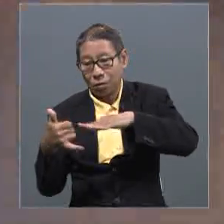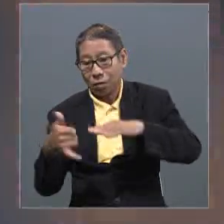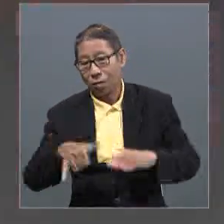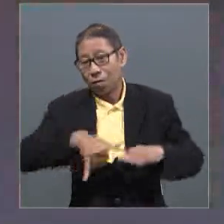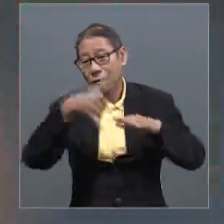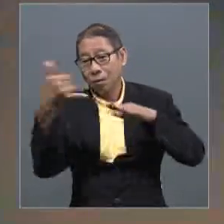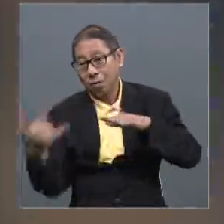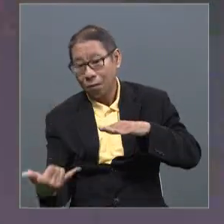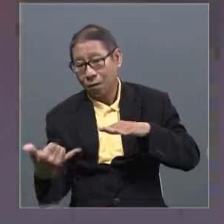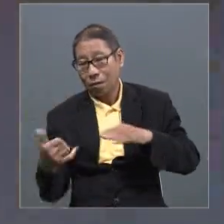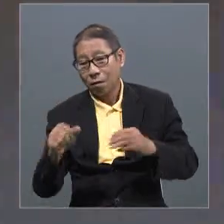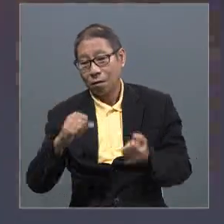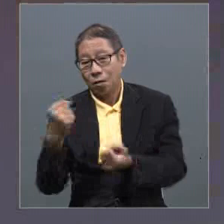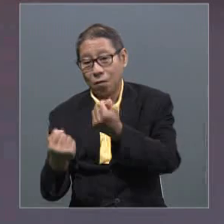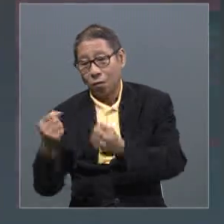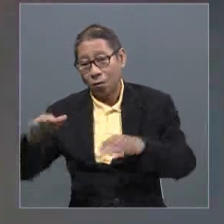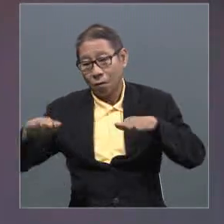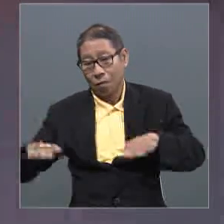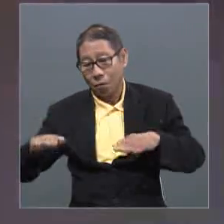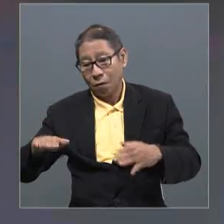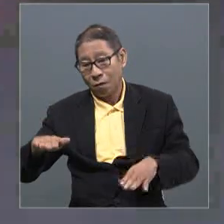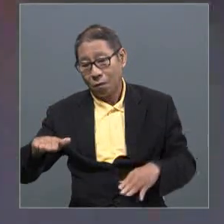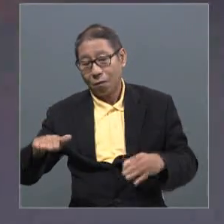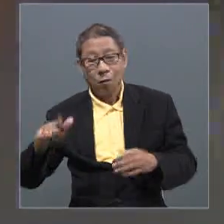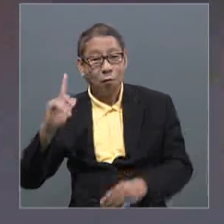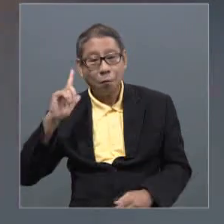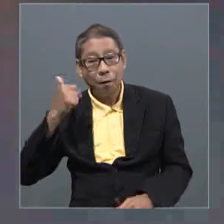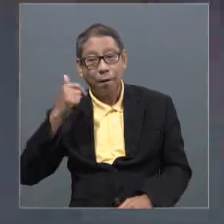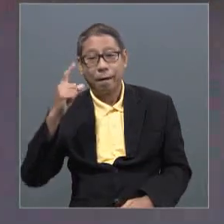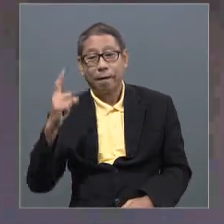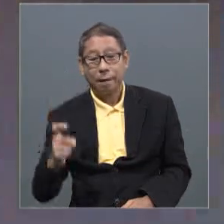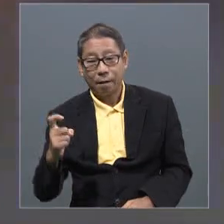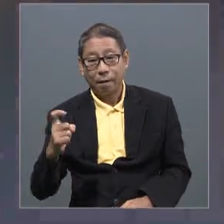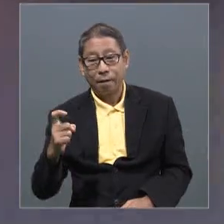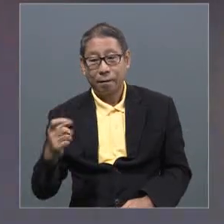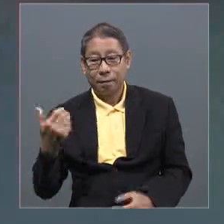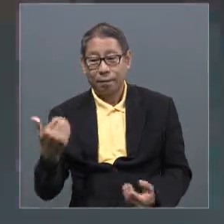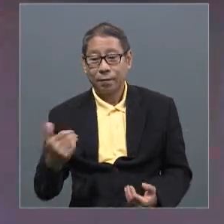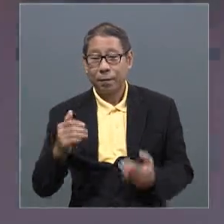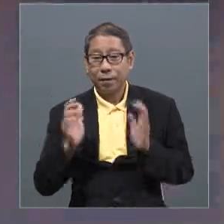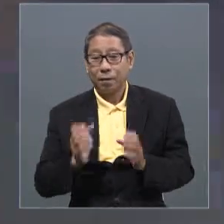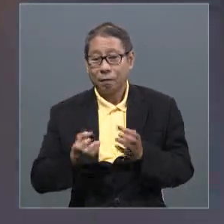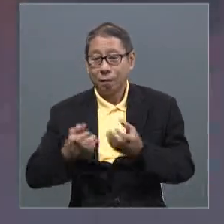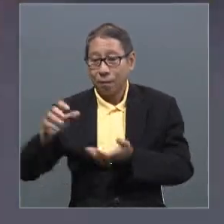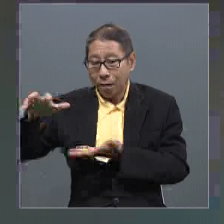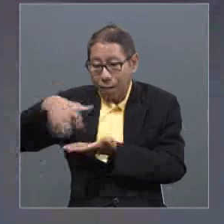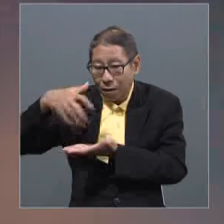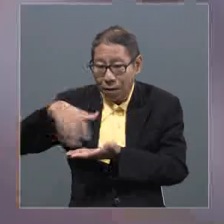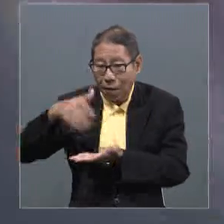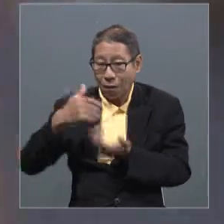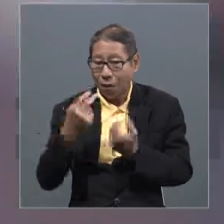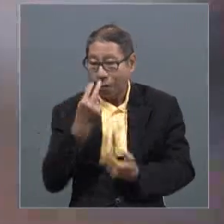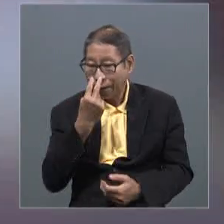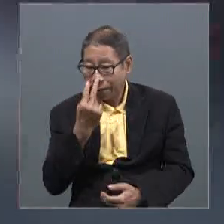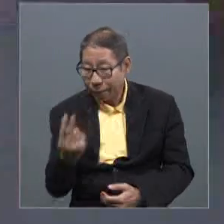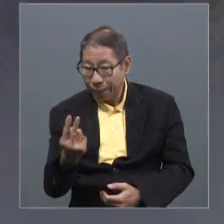กระเด็นไปฟาดกับรถอีกคันจนในที่สุดเนี่ยคุณแม่เขเสียชีวิตนะฮะแต่อันเนี้ยก็คือจากคำบอกเล่าของผู้เห็นเหตุการณ์สิ่งที่